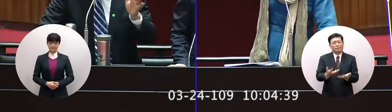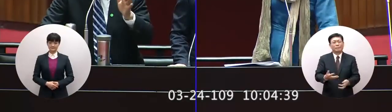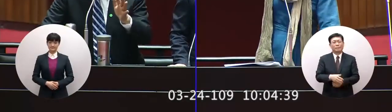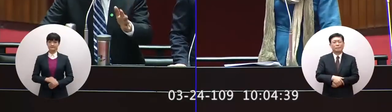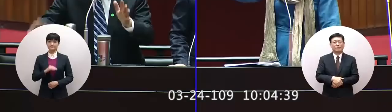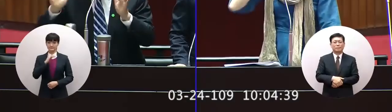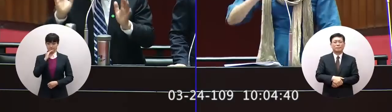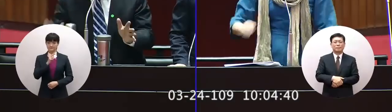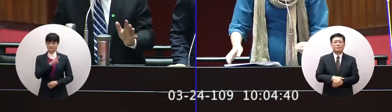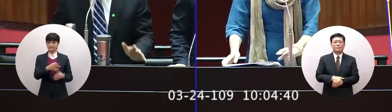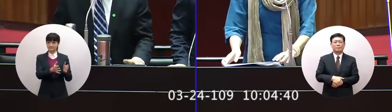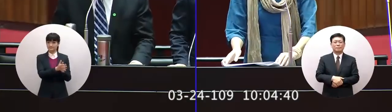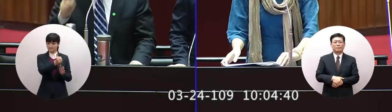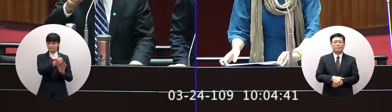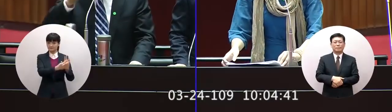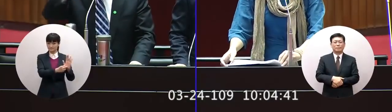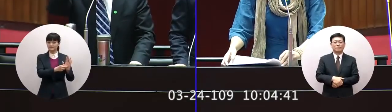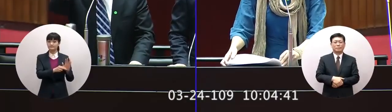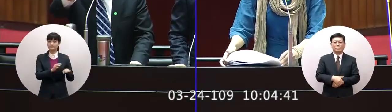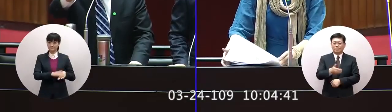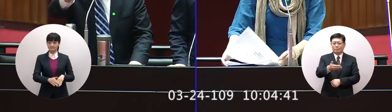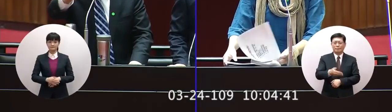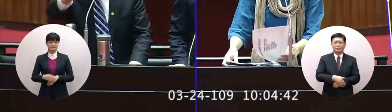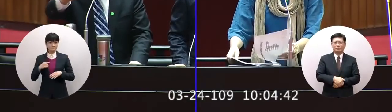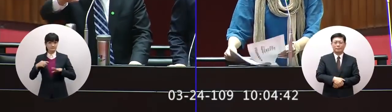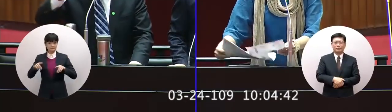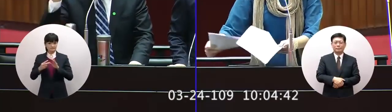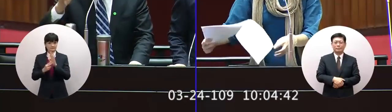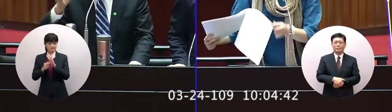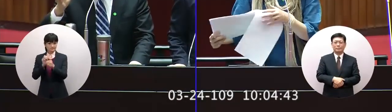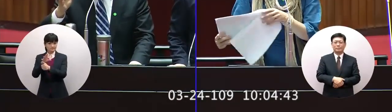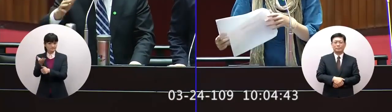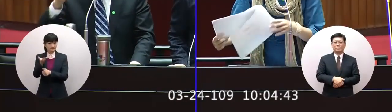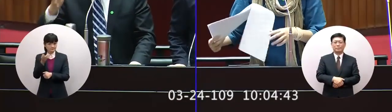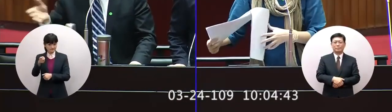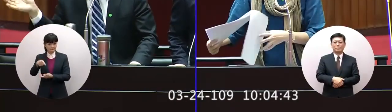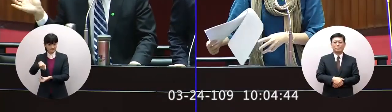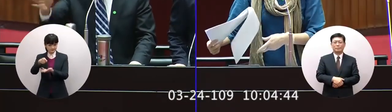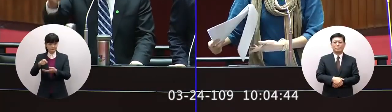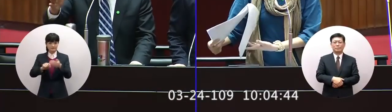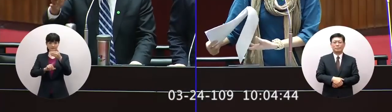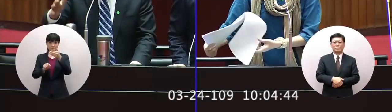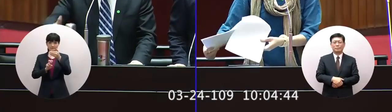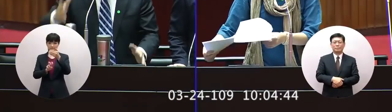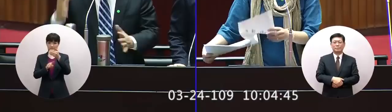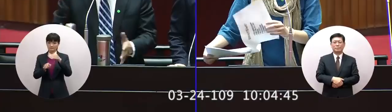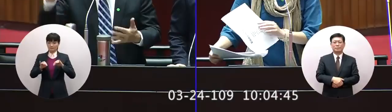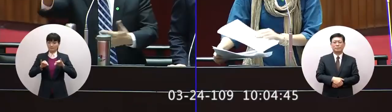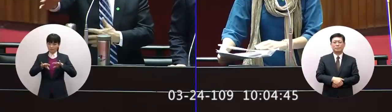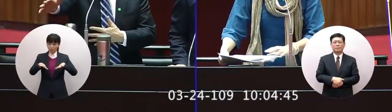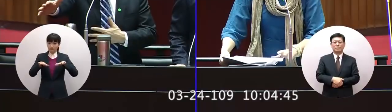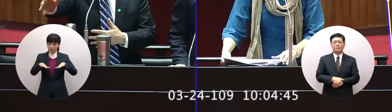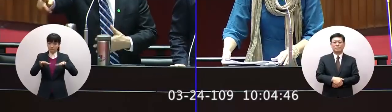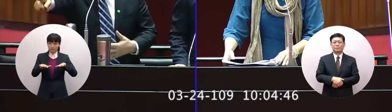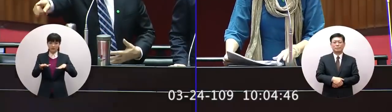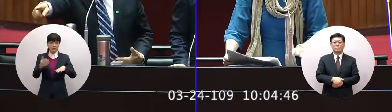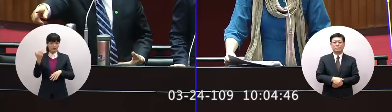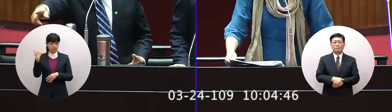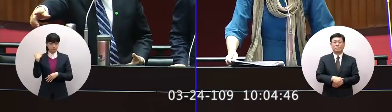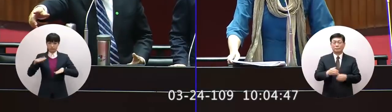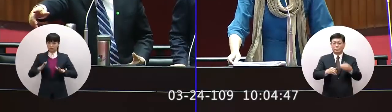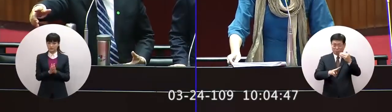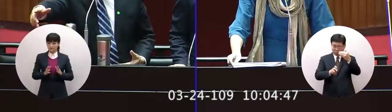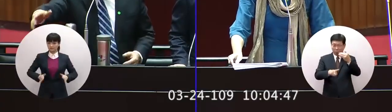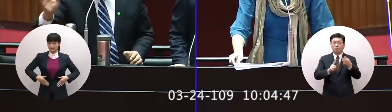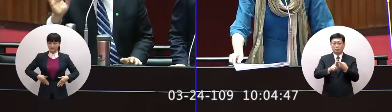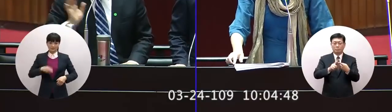等一下我再请部长说明。我先讲一段，就是 请说 委员举的例子，比如921那个一地震，当然立刻发布紧